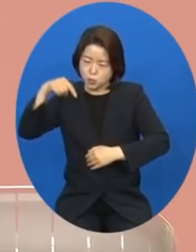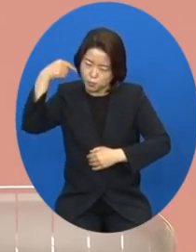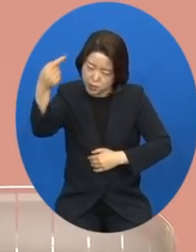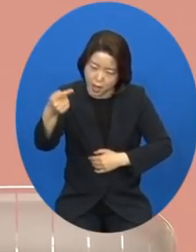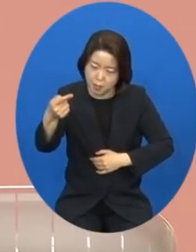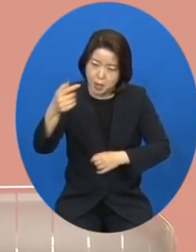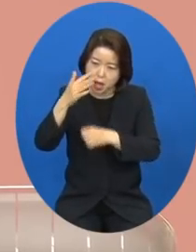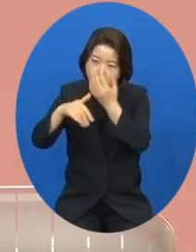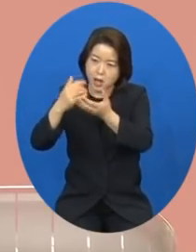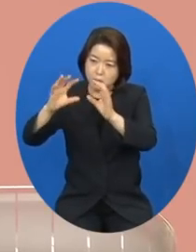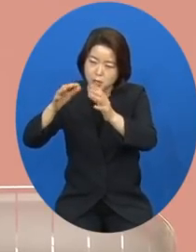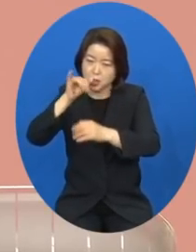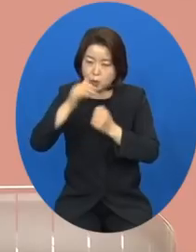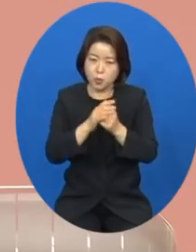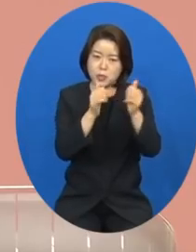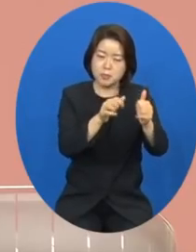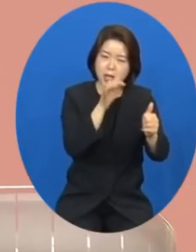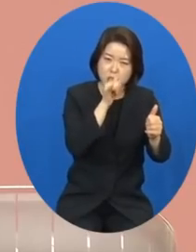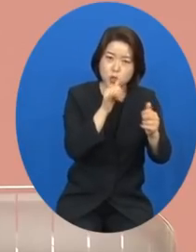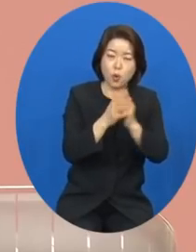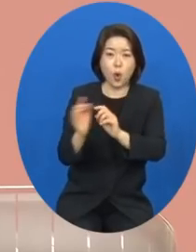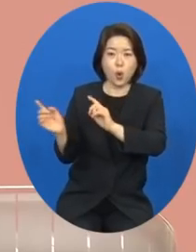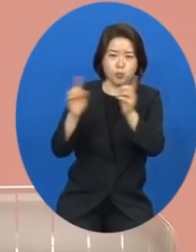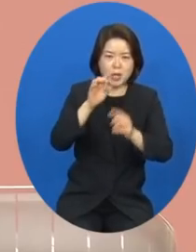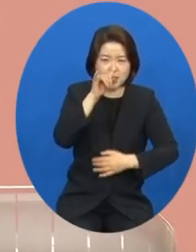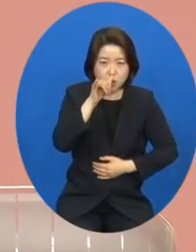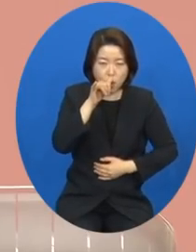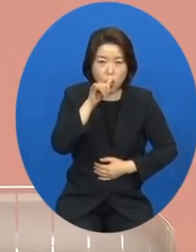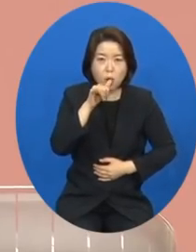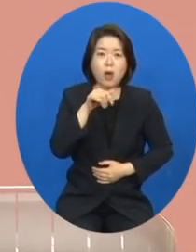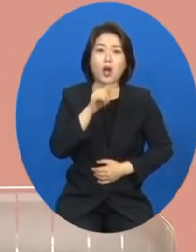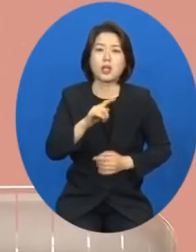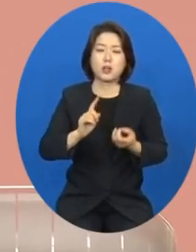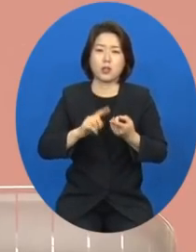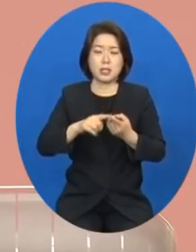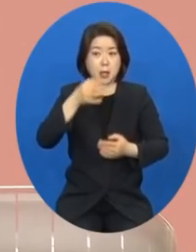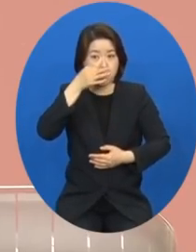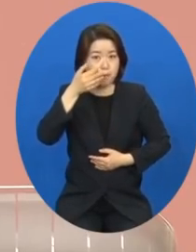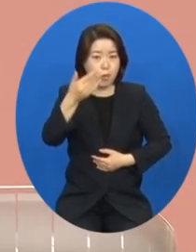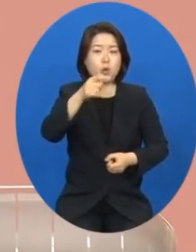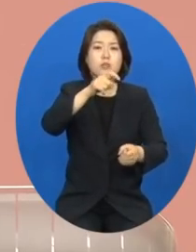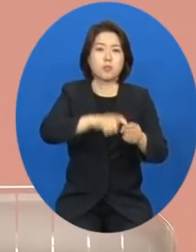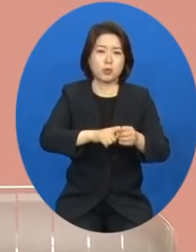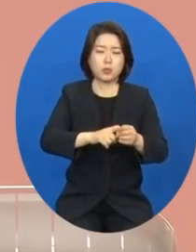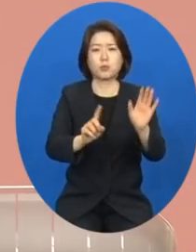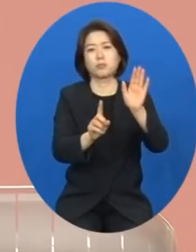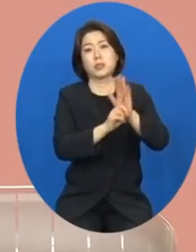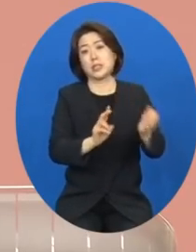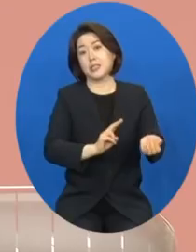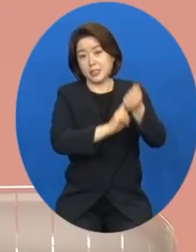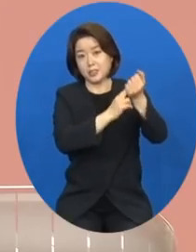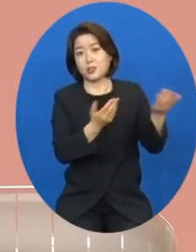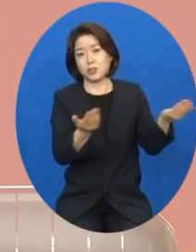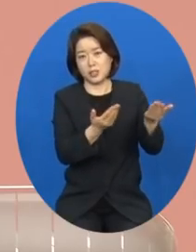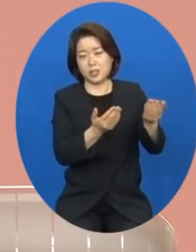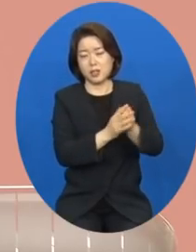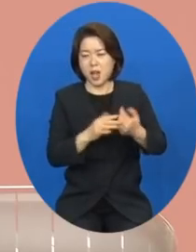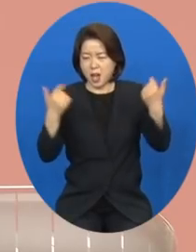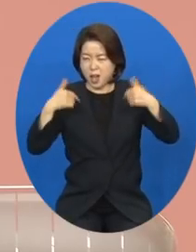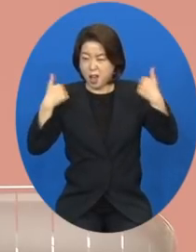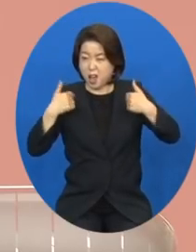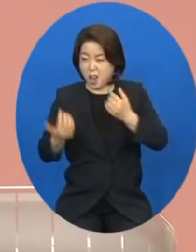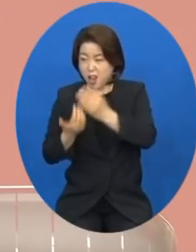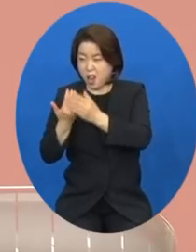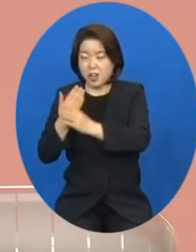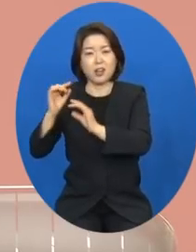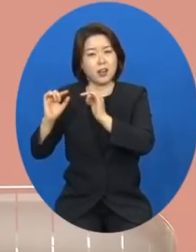있다라는 것과 심판이 있다는 것과 부활이 있다는 것을 보여주기 위한 3 개인적인 사건이죠 항상 일어날 수는 없는